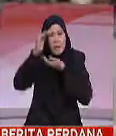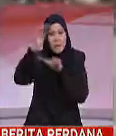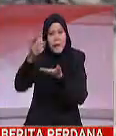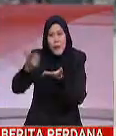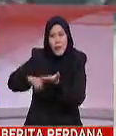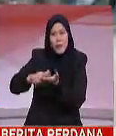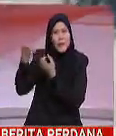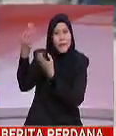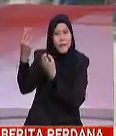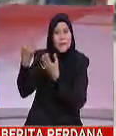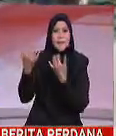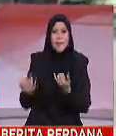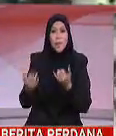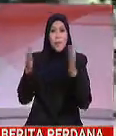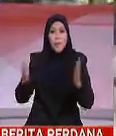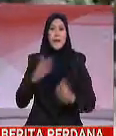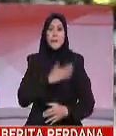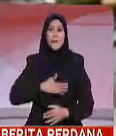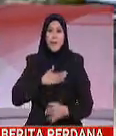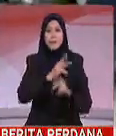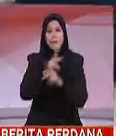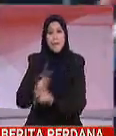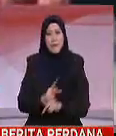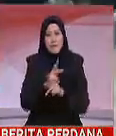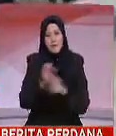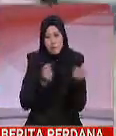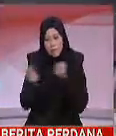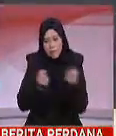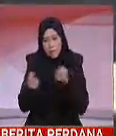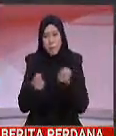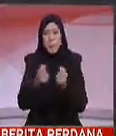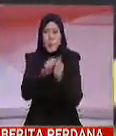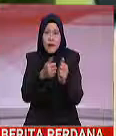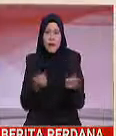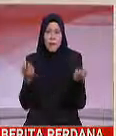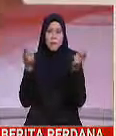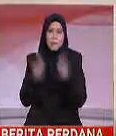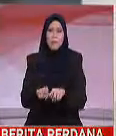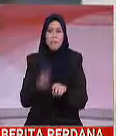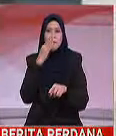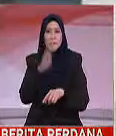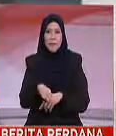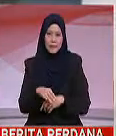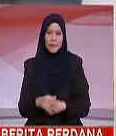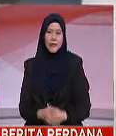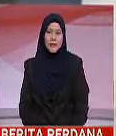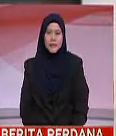laporan trafik. Justru orang ramai disaran berhati-hati ketika memandu untuk mengelak perkara tidak diingini